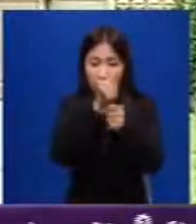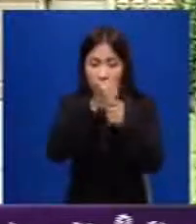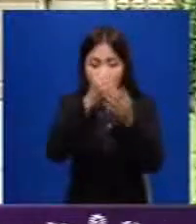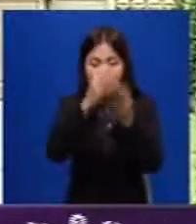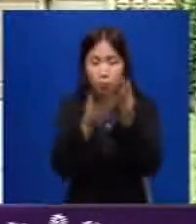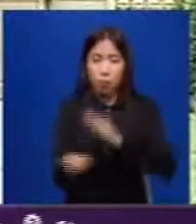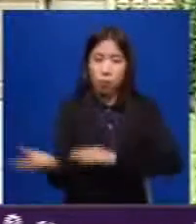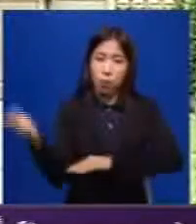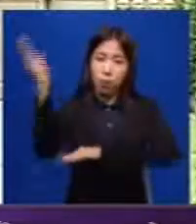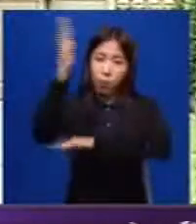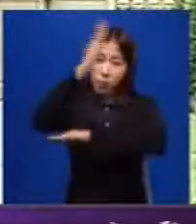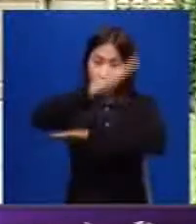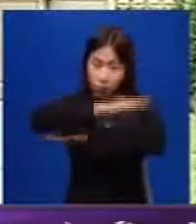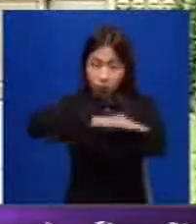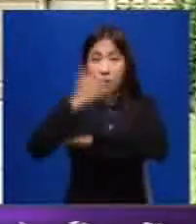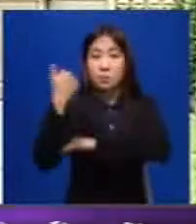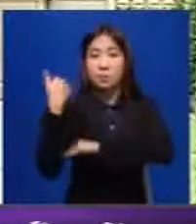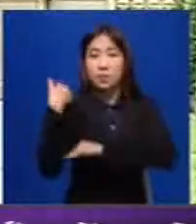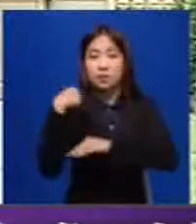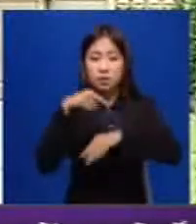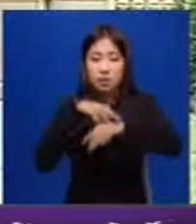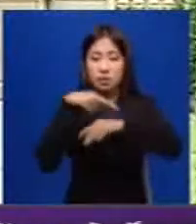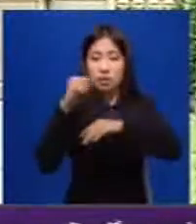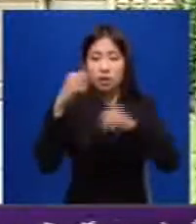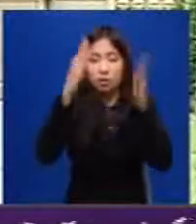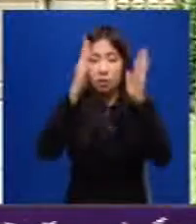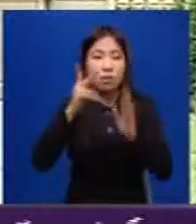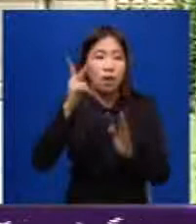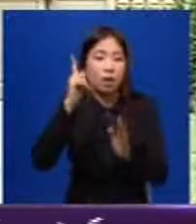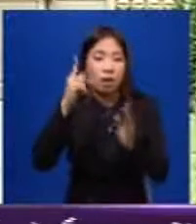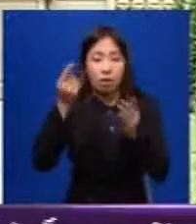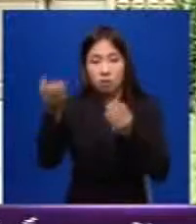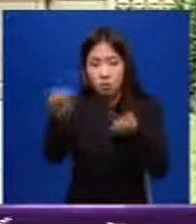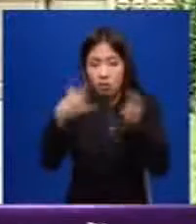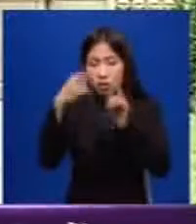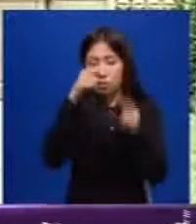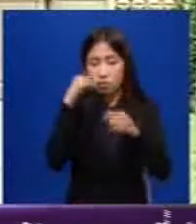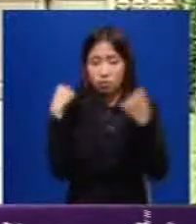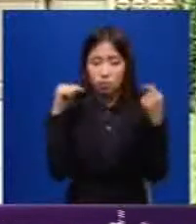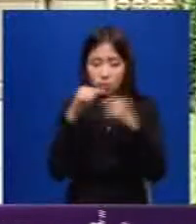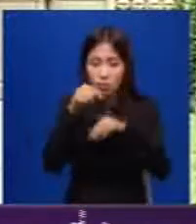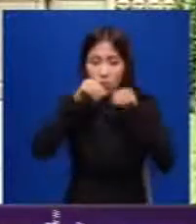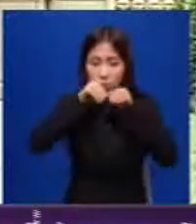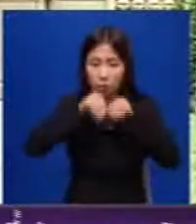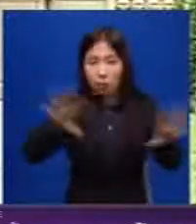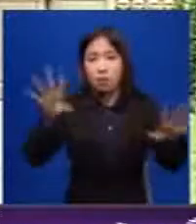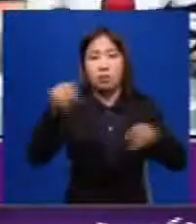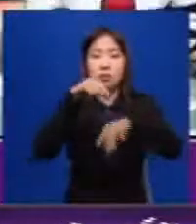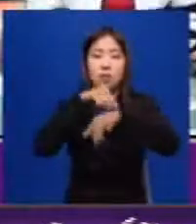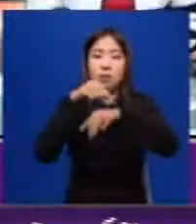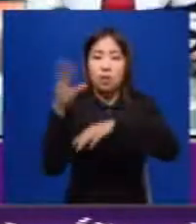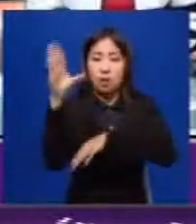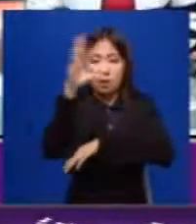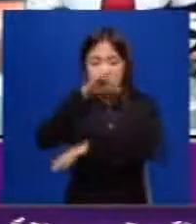อดทั้งวันซึ่งเบื้องต้นค่ะมีการนัดหมายสื่อมวลชนว่าจะมีการแถลงในเวลา14นาฬิกาค่ะคุณนิ